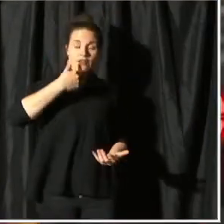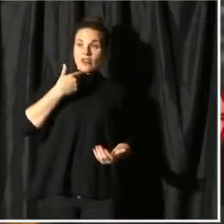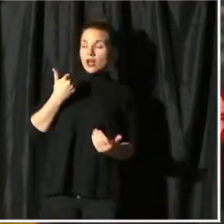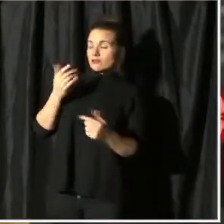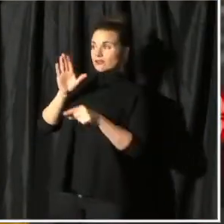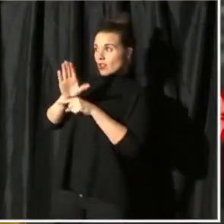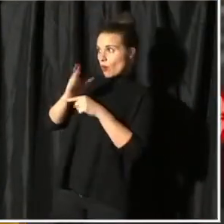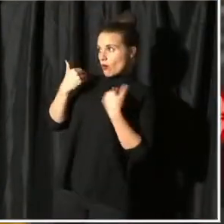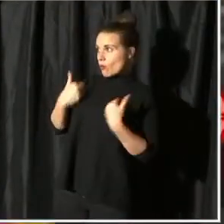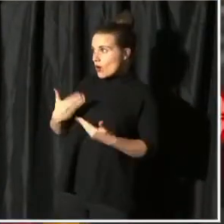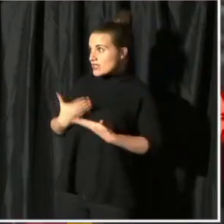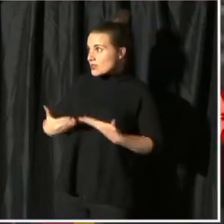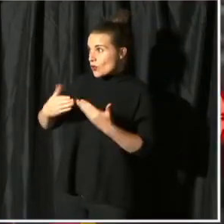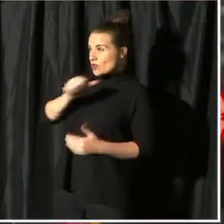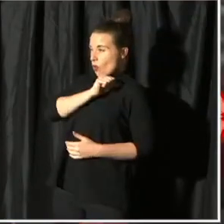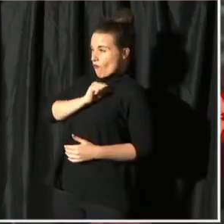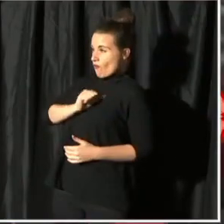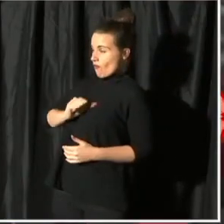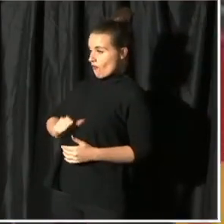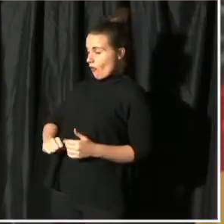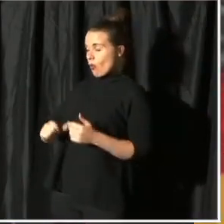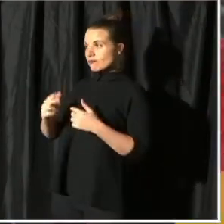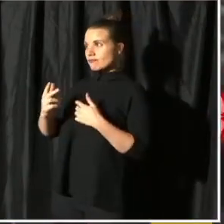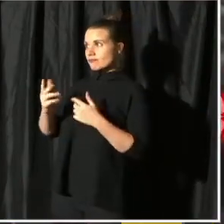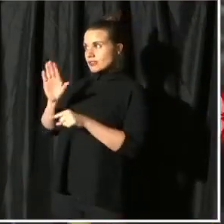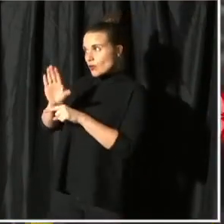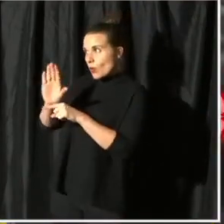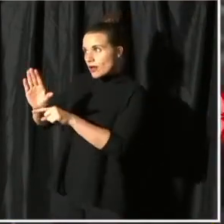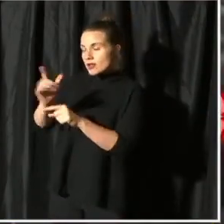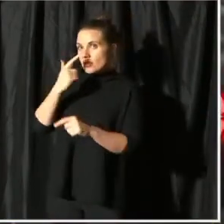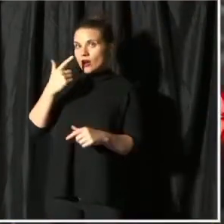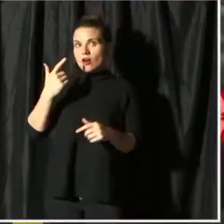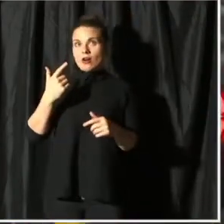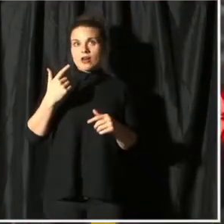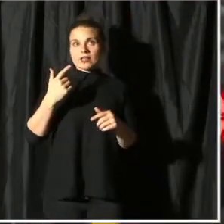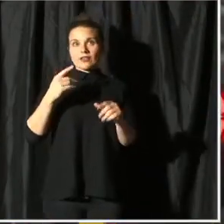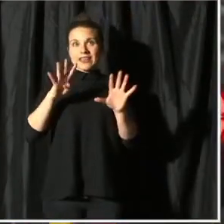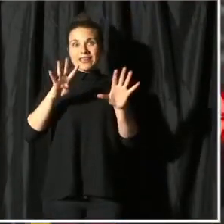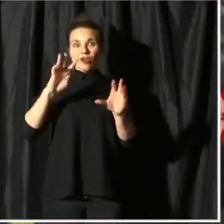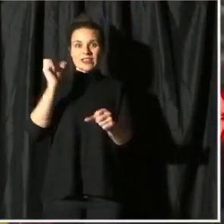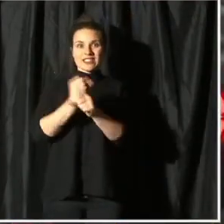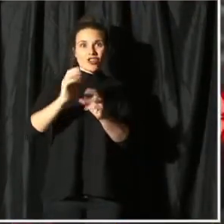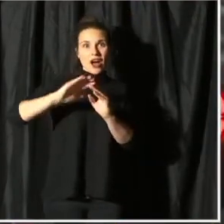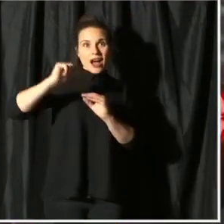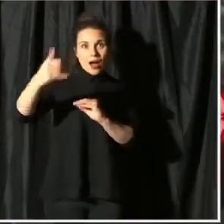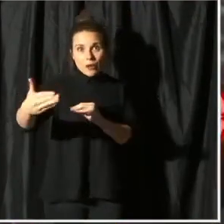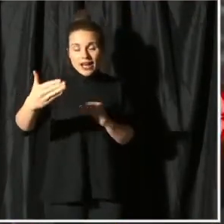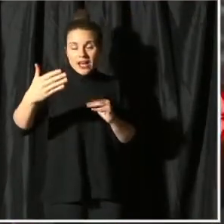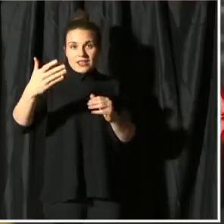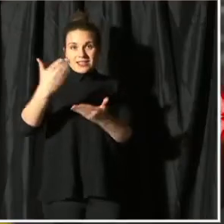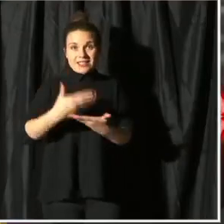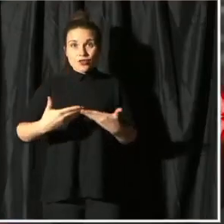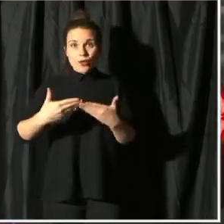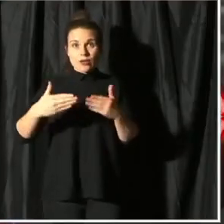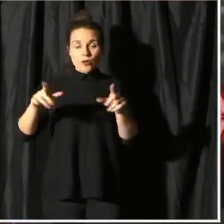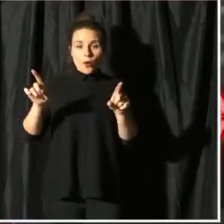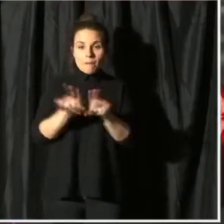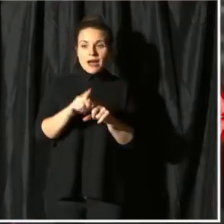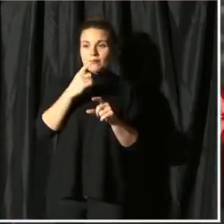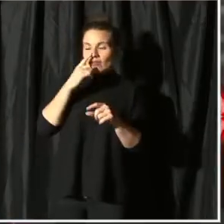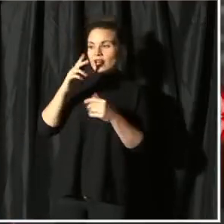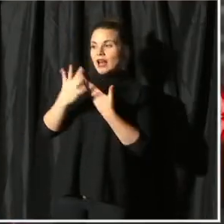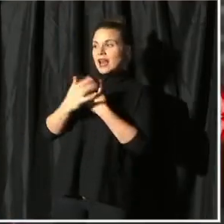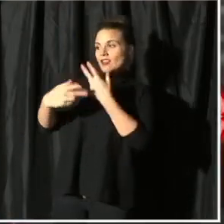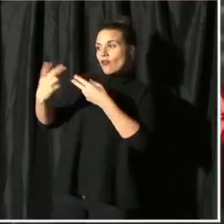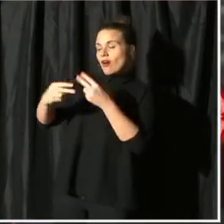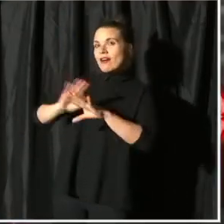neuf décennies plus tard le cri d'alarmé reste le même les vidéos ont été remplacés par les lettres mais ce cri de détresse